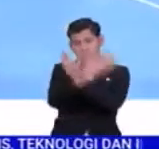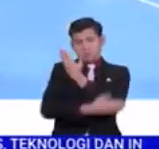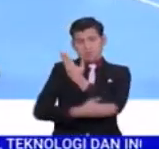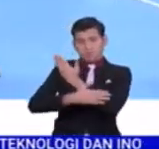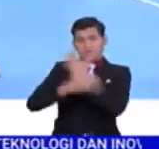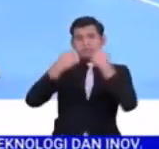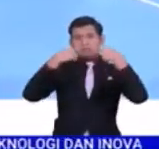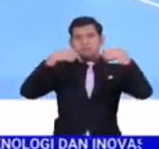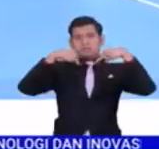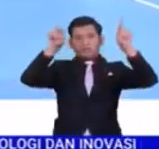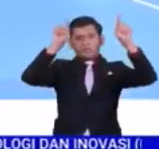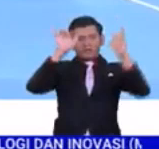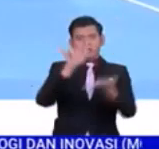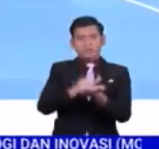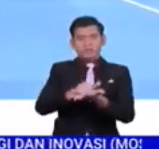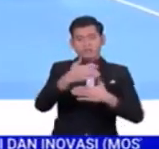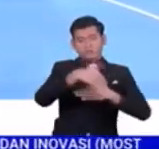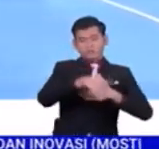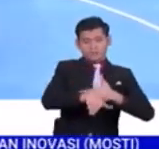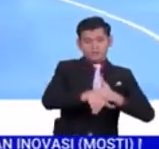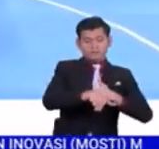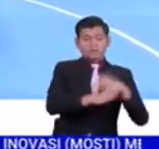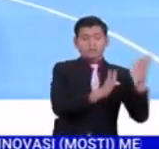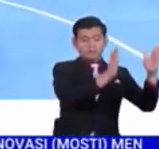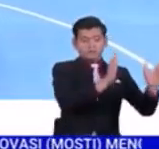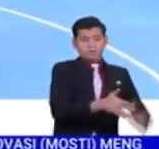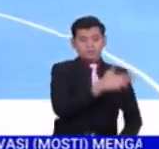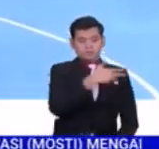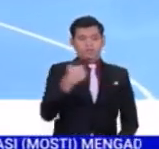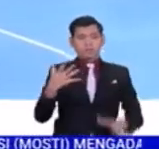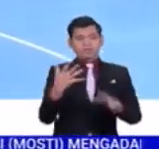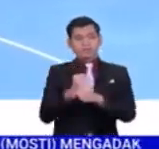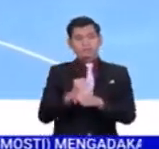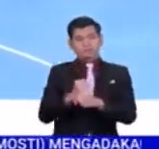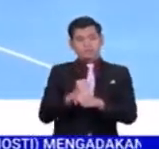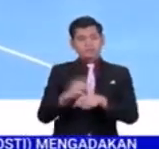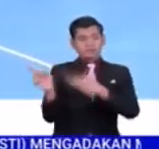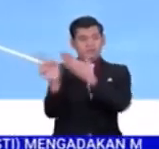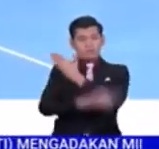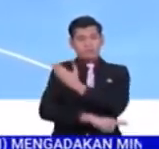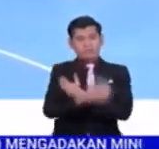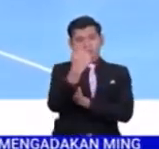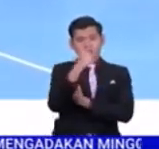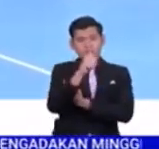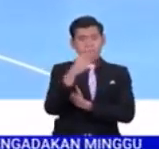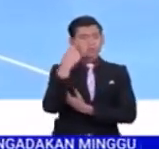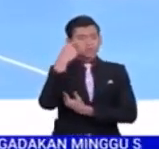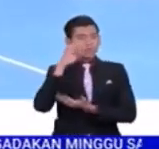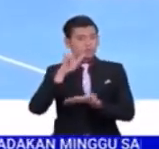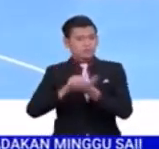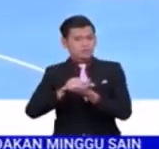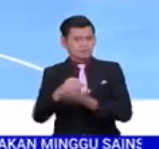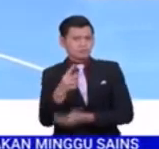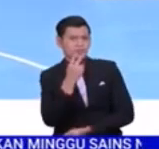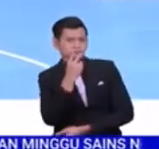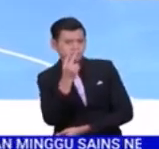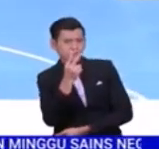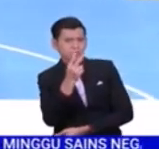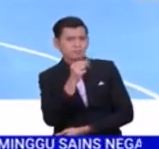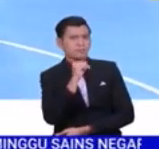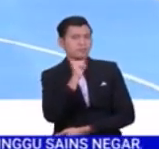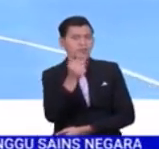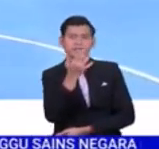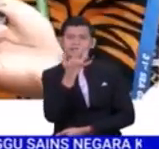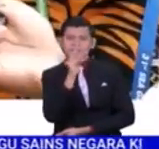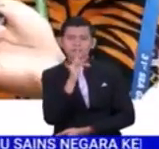kejayaan itu diraih selepas lawannya dari Indonesia dikenakan penalti 10 matte dia tidak menganggap situasi itu sebagai pemenang